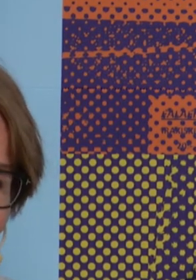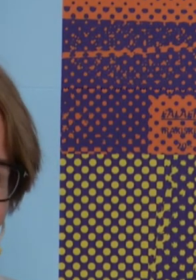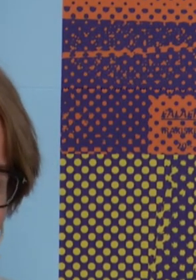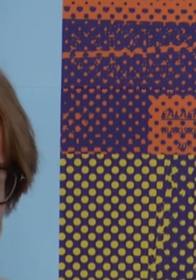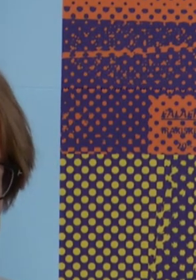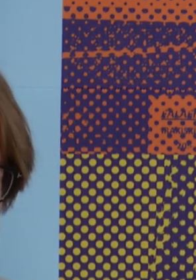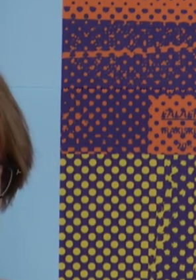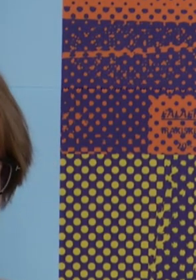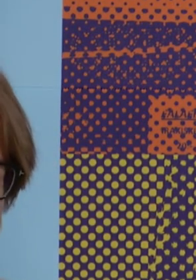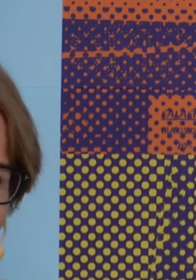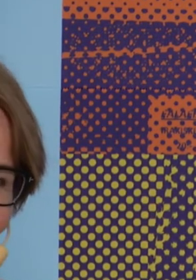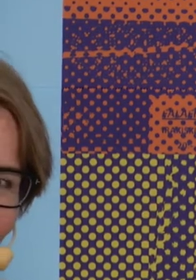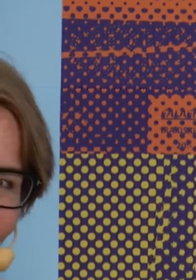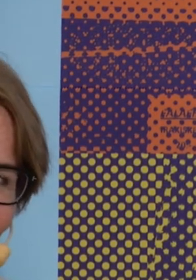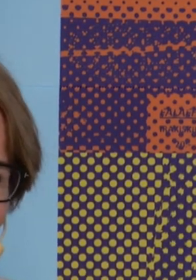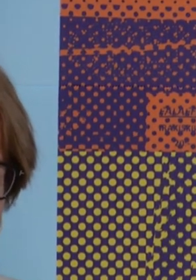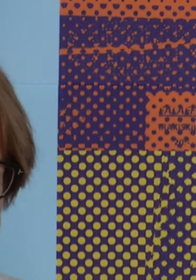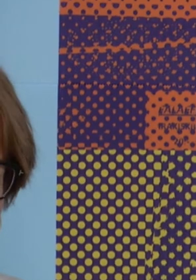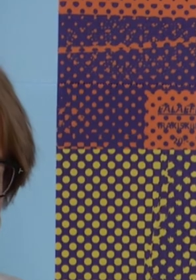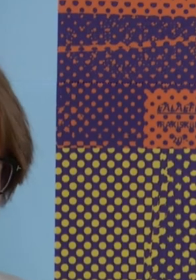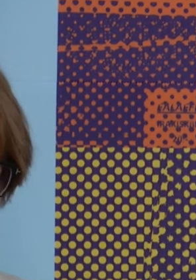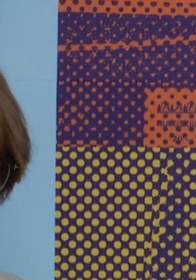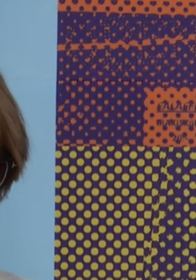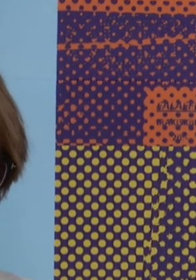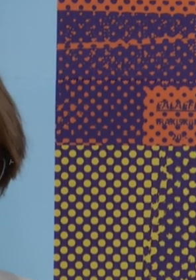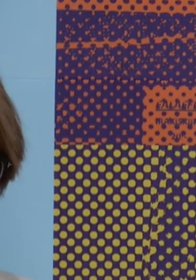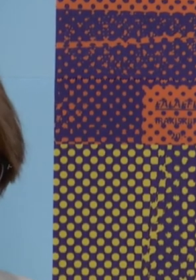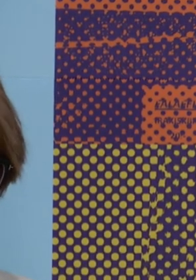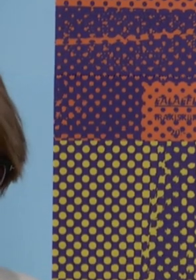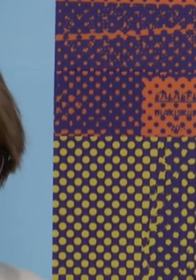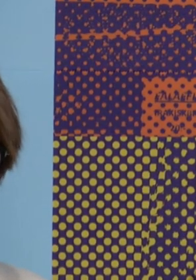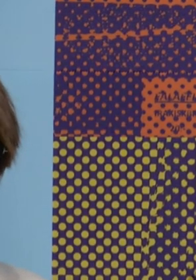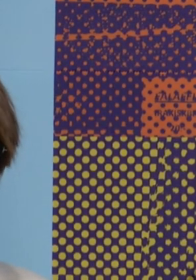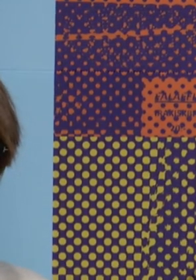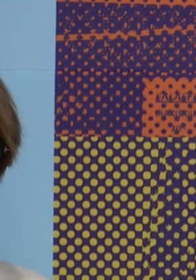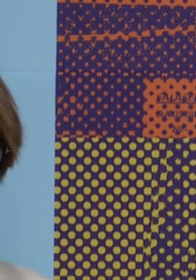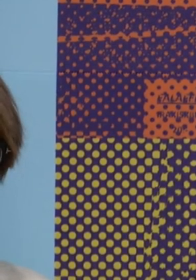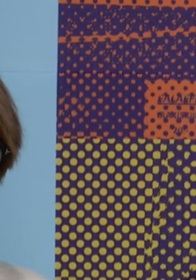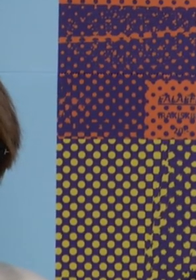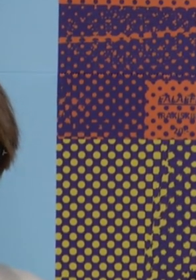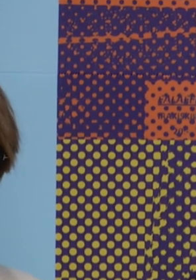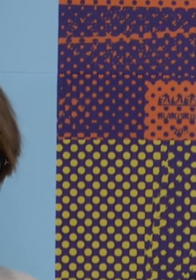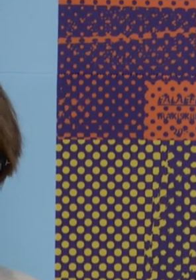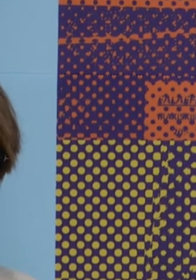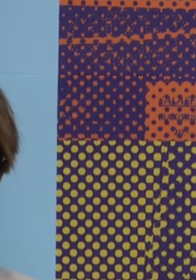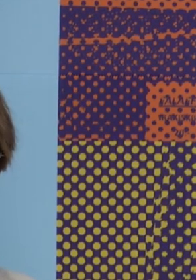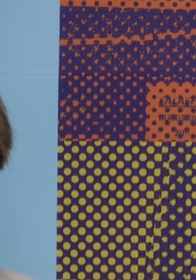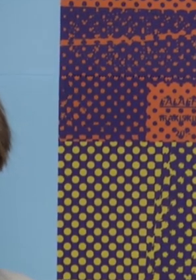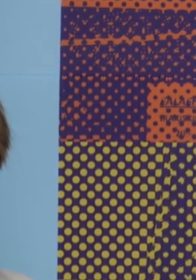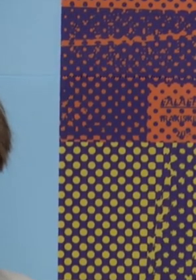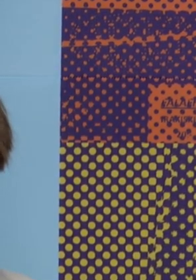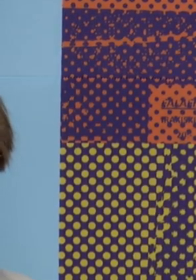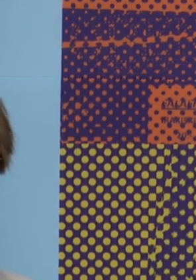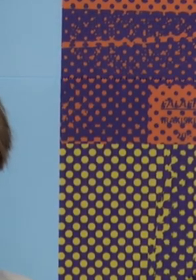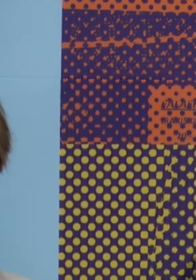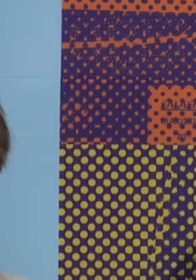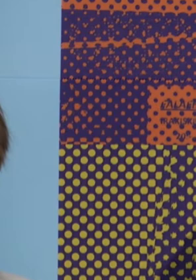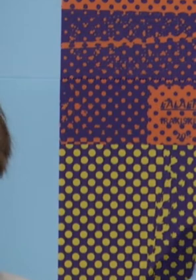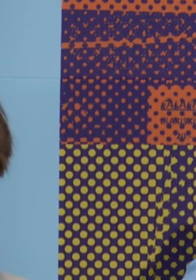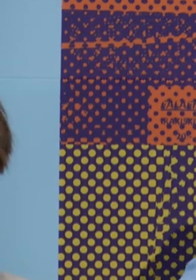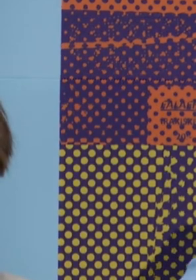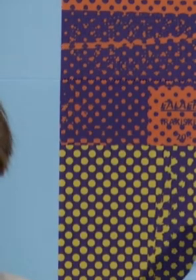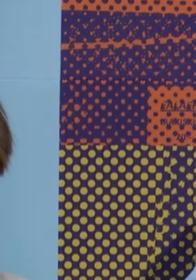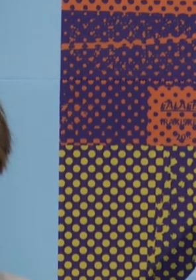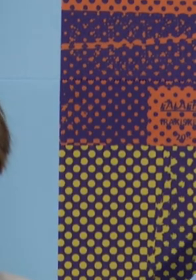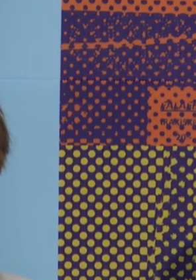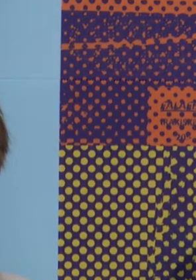vi den sättet att premiera så att vi får bättre kvalitet på saker och ting utan prestationstänk, så absolut.